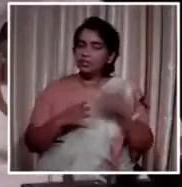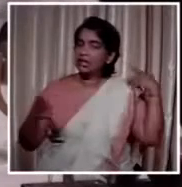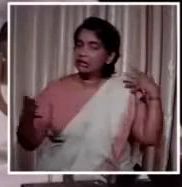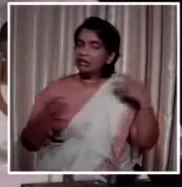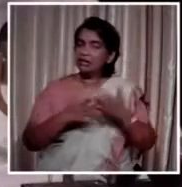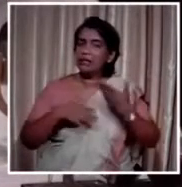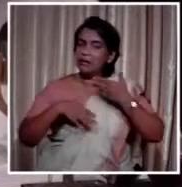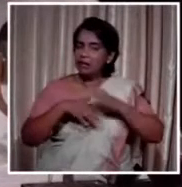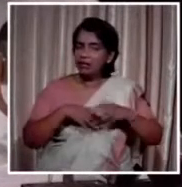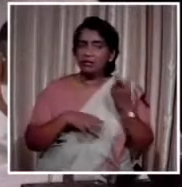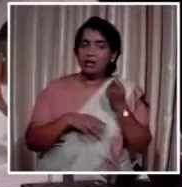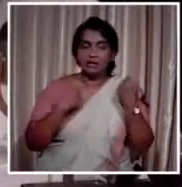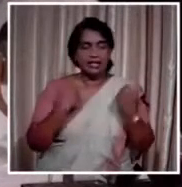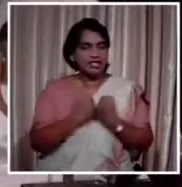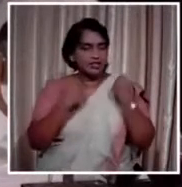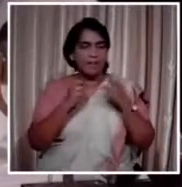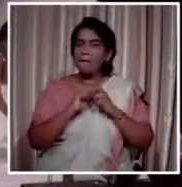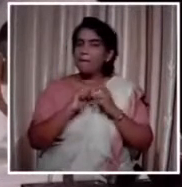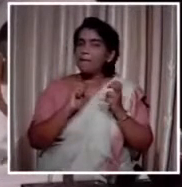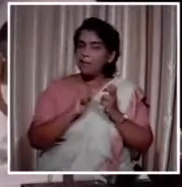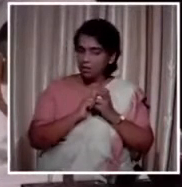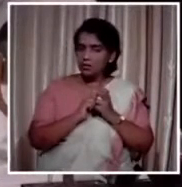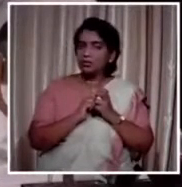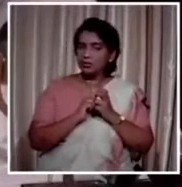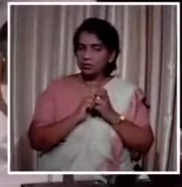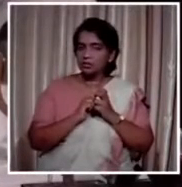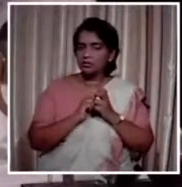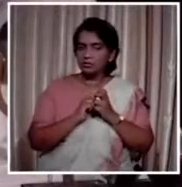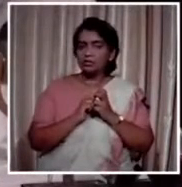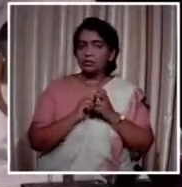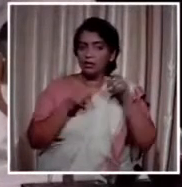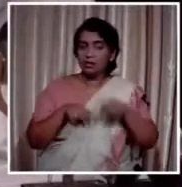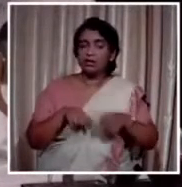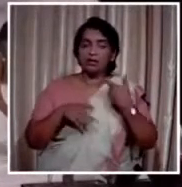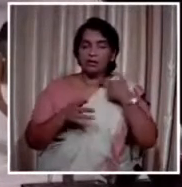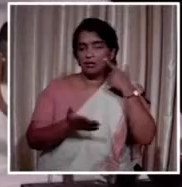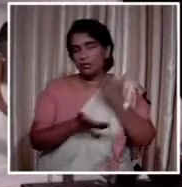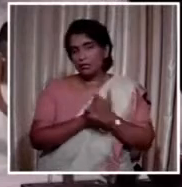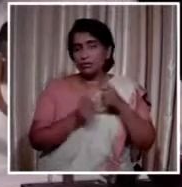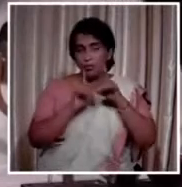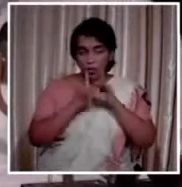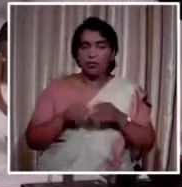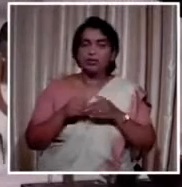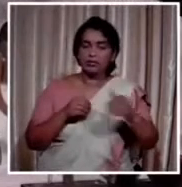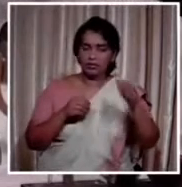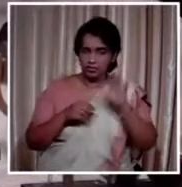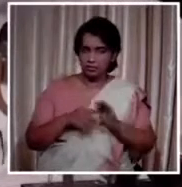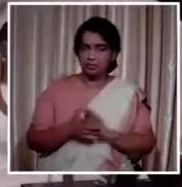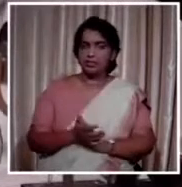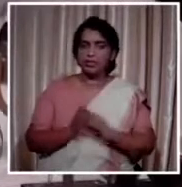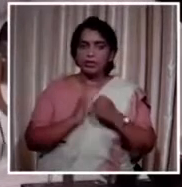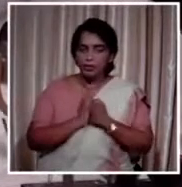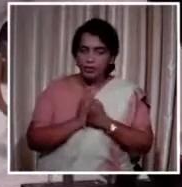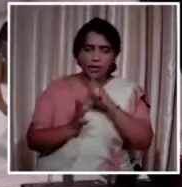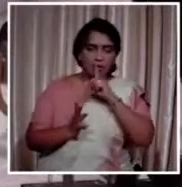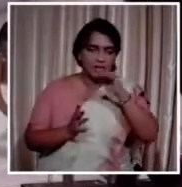நாடு தற்போது எதிர்நோக்கியுள்ள சவால்கள் தொடர்பில் இந்த சபையில் உறுப்பினர்கள் நன்கு புரிந்து கொண்டுள்ளனர். நமது நாட்டின்